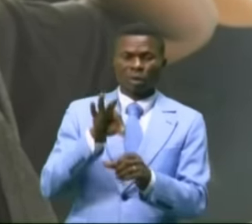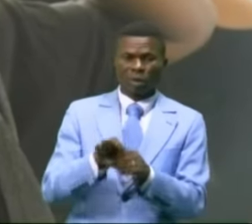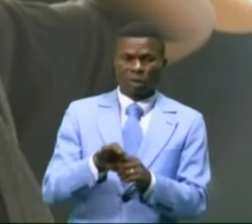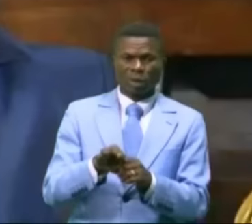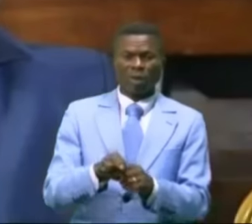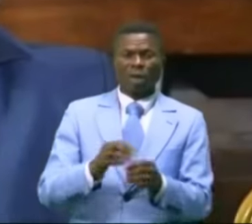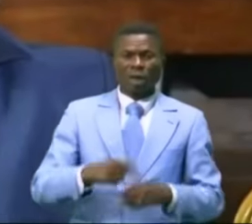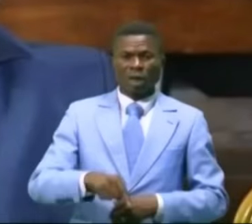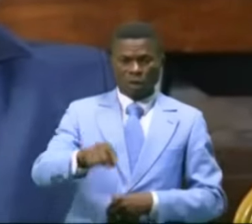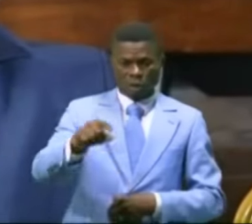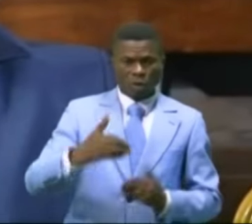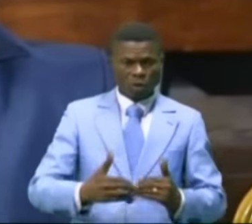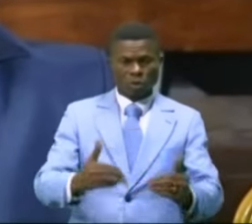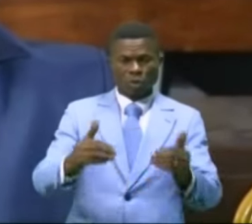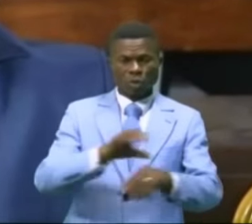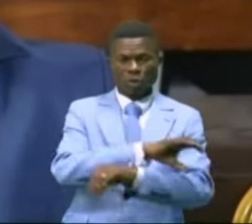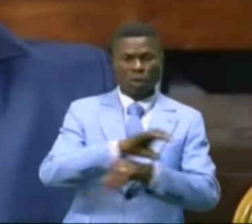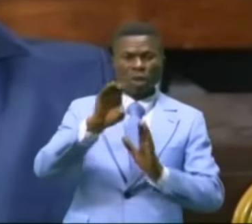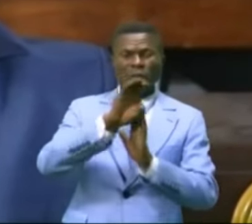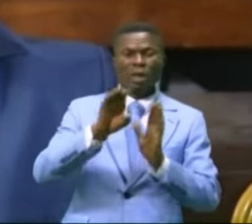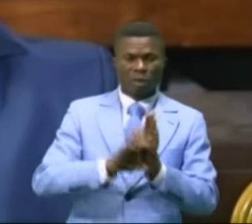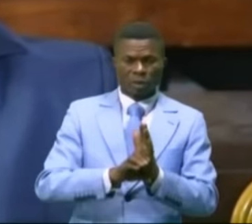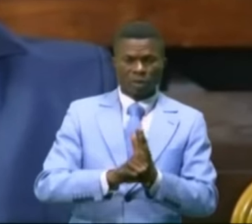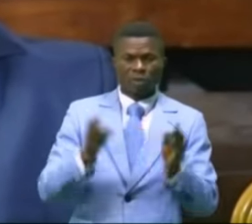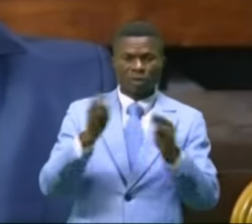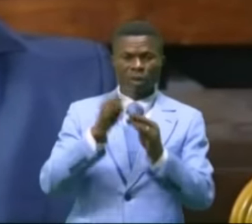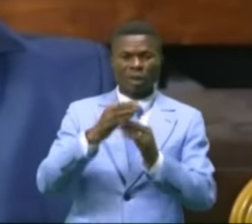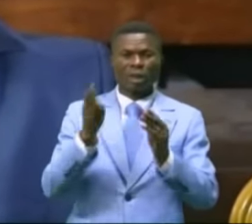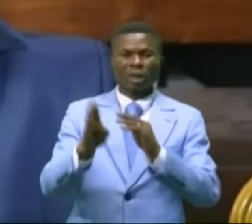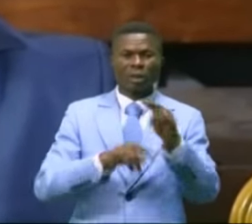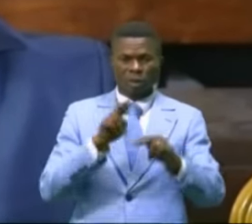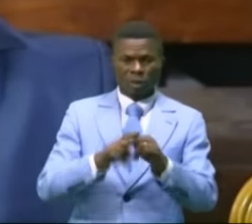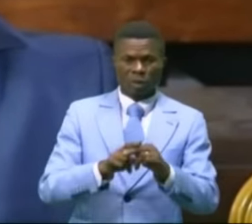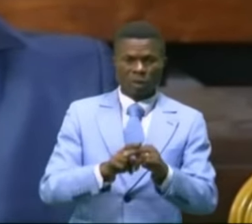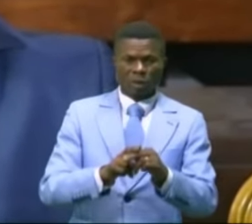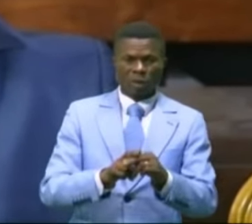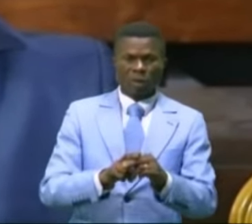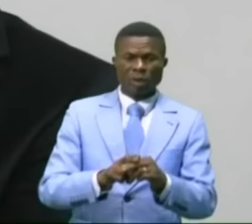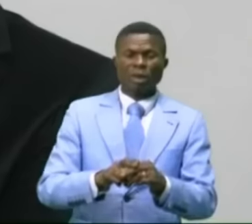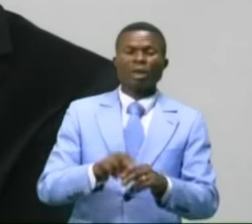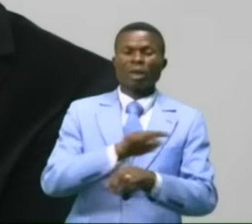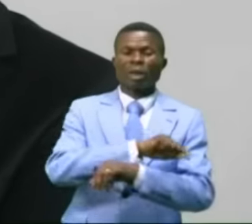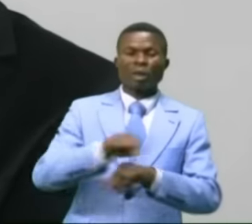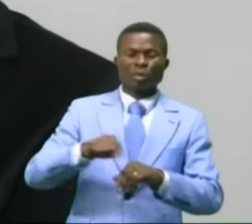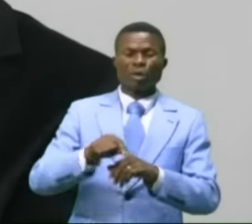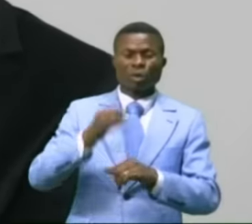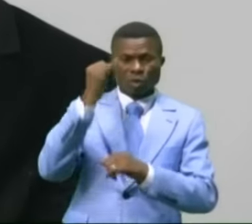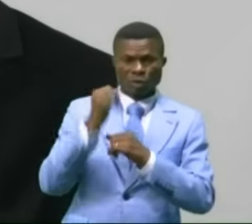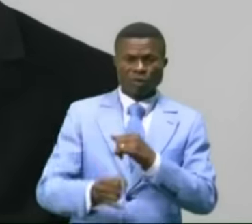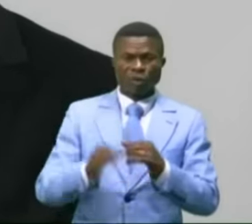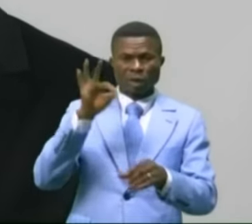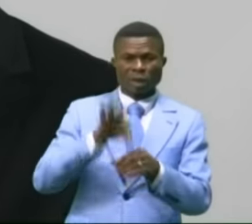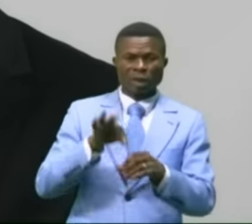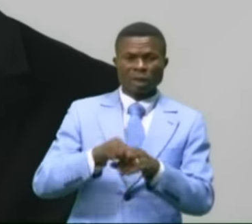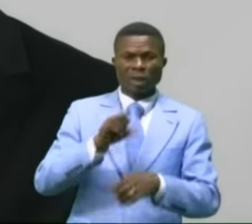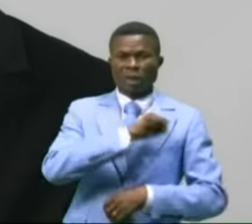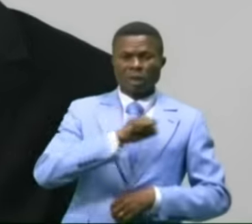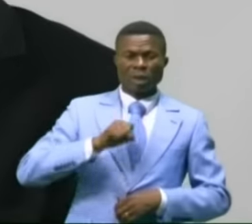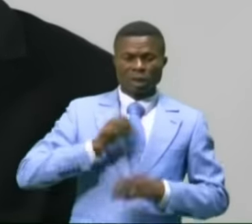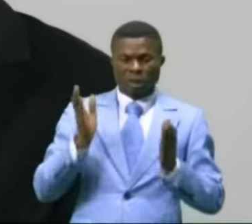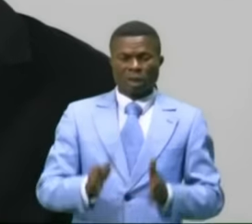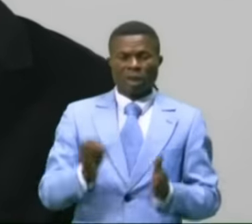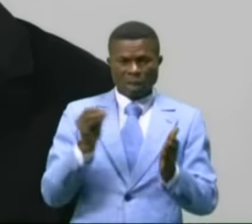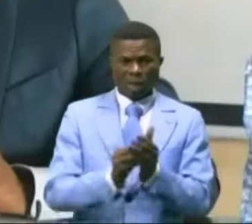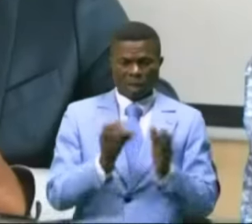en cours à la Cour constitutionnelle. L'Assemblée nationale est sans bureau définitif. Les élections sénatoriales sont en